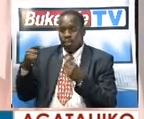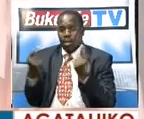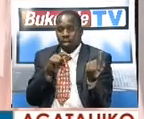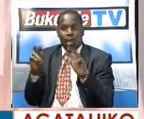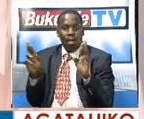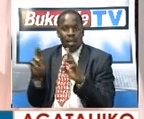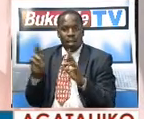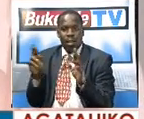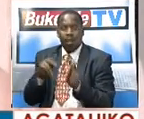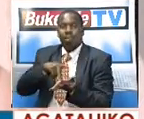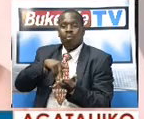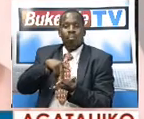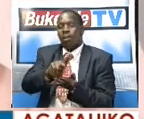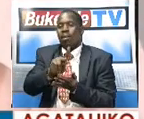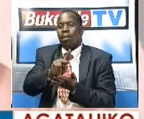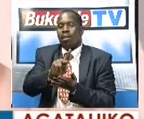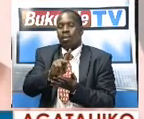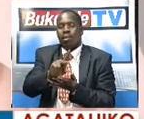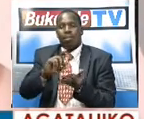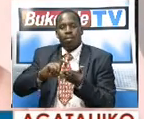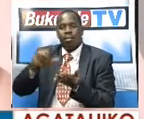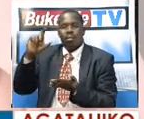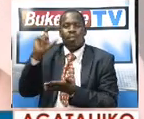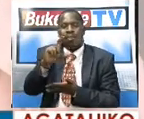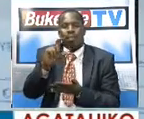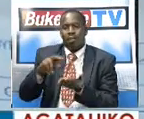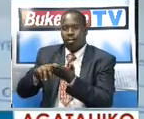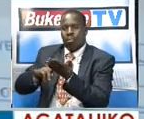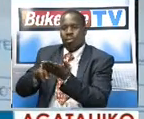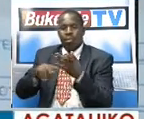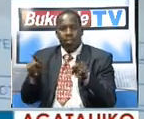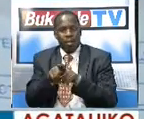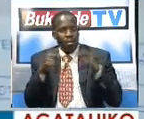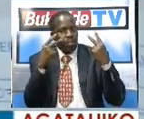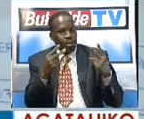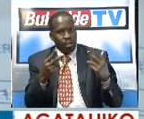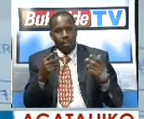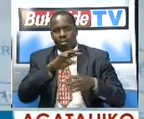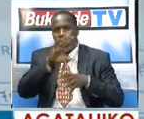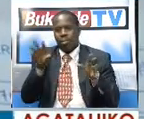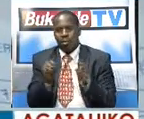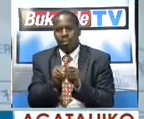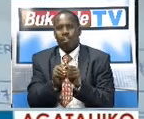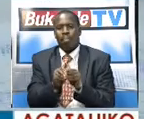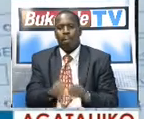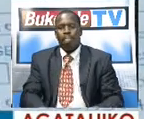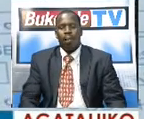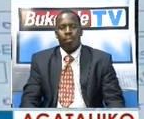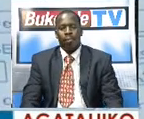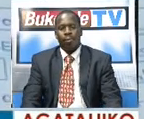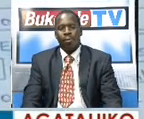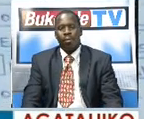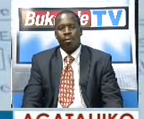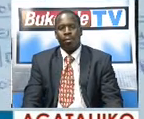kusabakwafetegefu tugenda zigula tuzikozese. Senfuma Joseph Innocent ne Kutesa George Williams